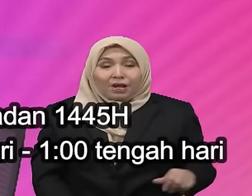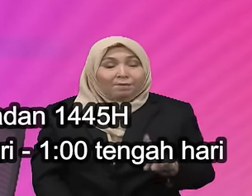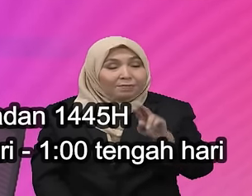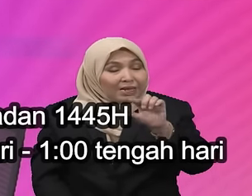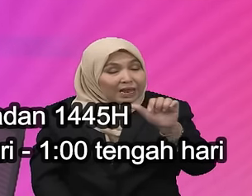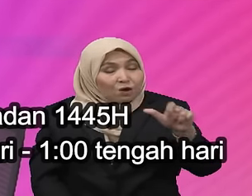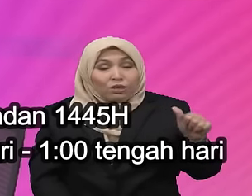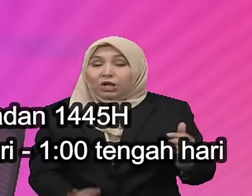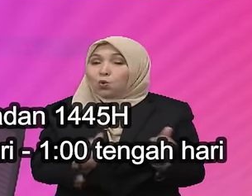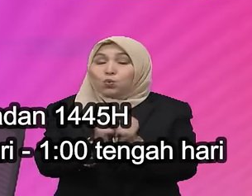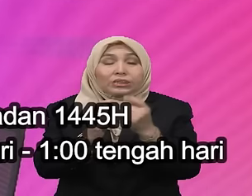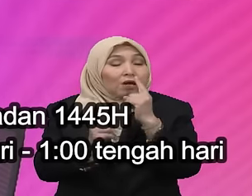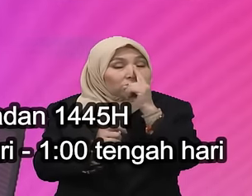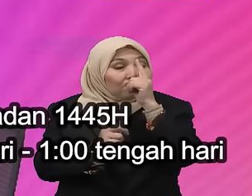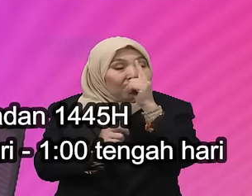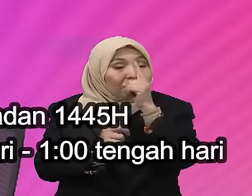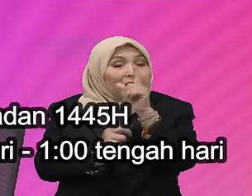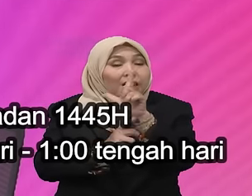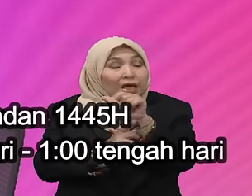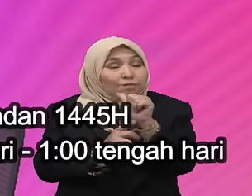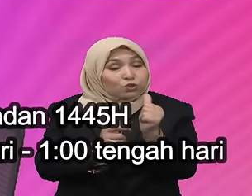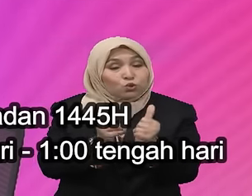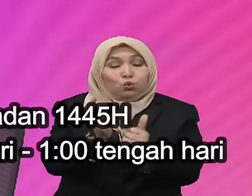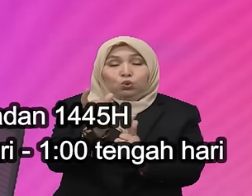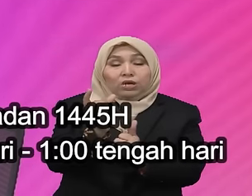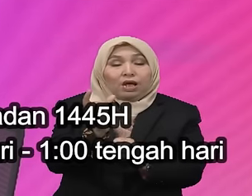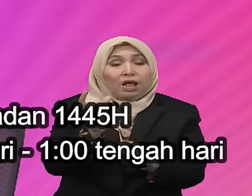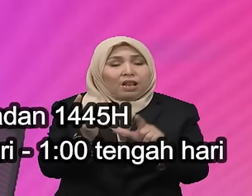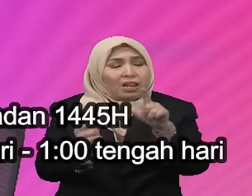gunnah tanpa dengung, masukkan ke dalam lam nun tu. Fa